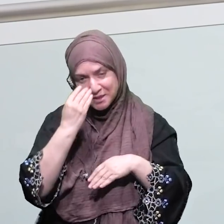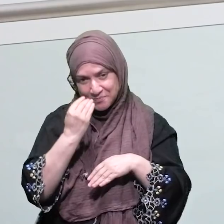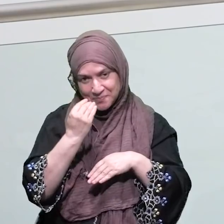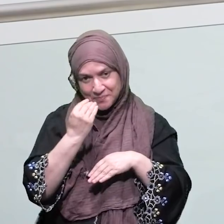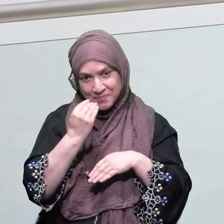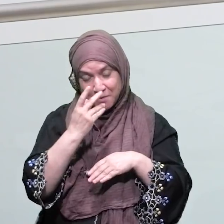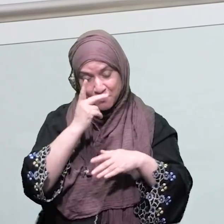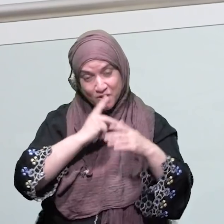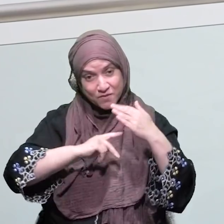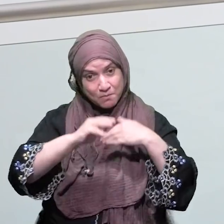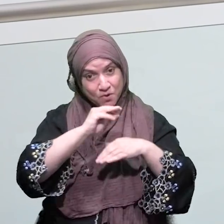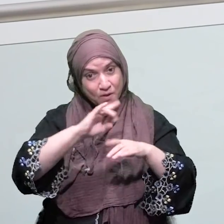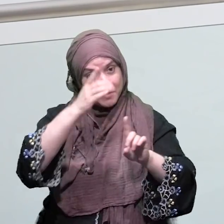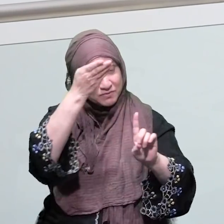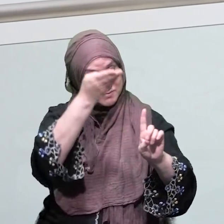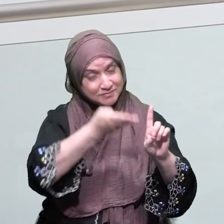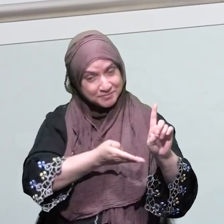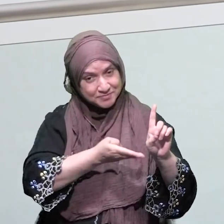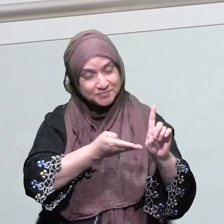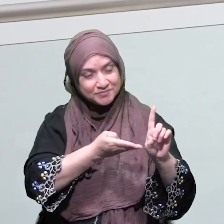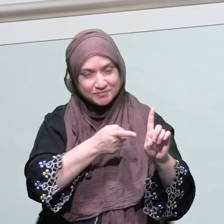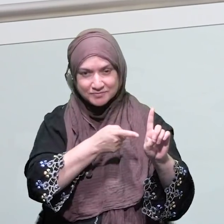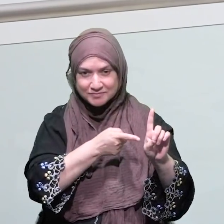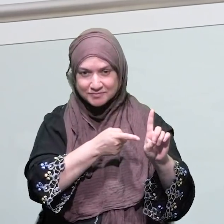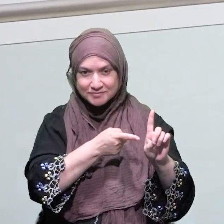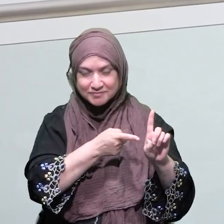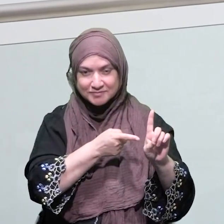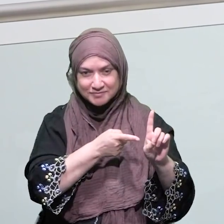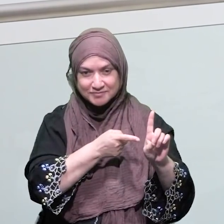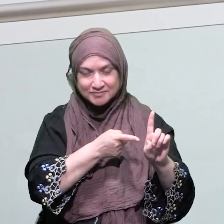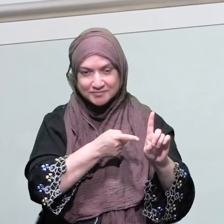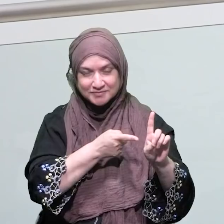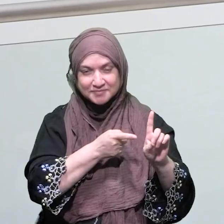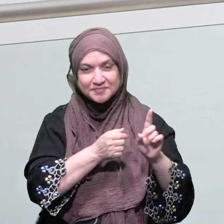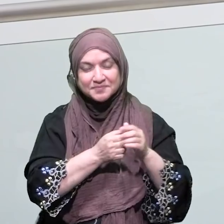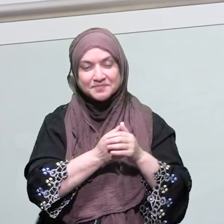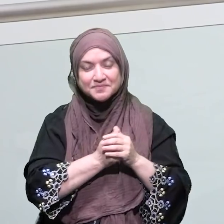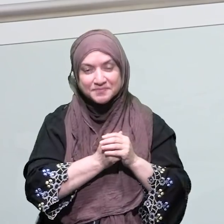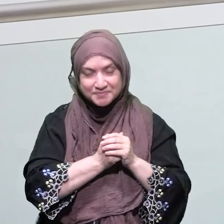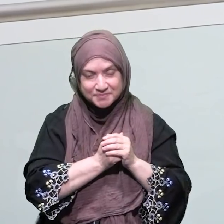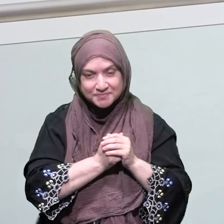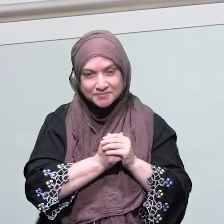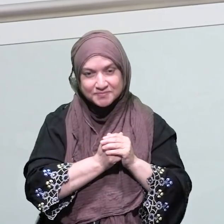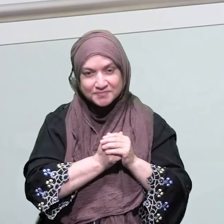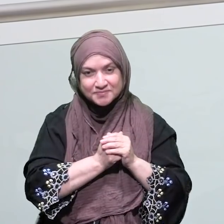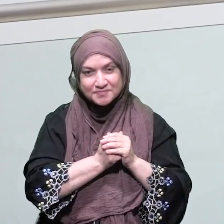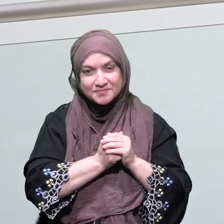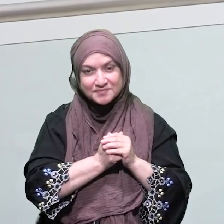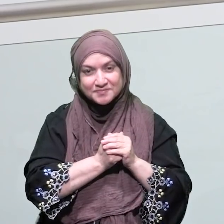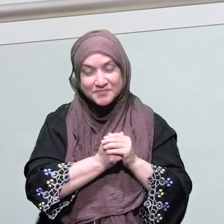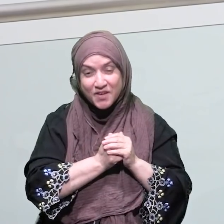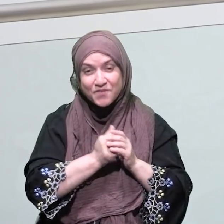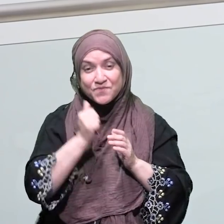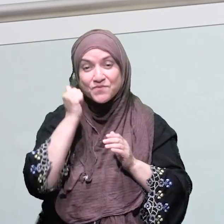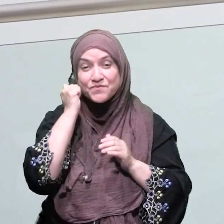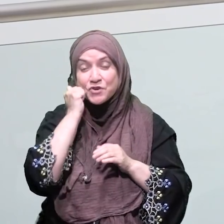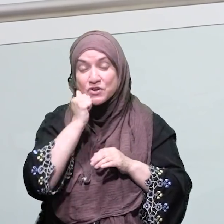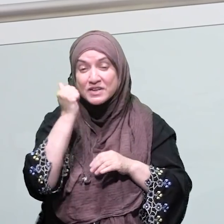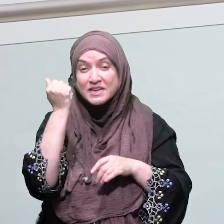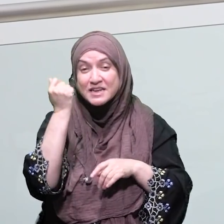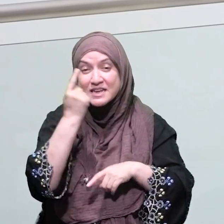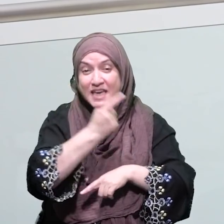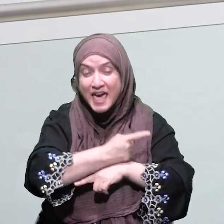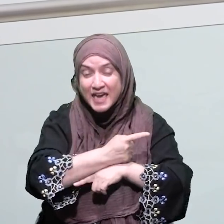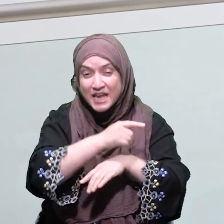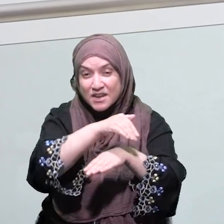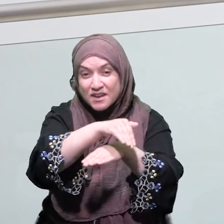قَافِيَةِ رَأْسِ أَحَدِكُمْ إِذَا هُوَ نَامْ ثَلَاثَ عُقَدْ. That every night when you sleep, gets on top of your head and he